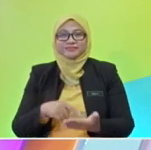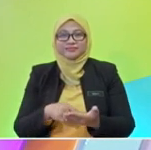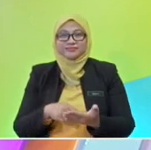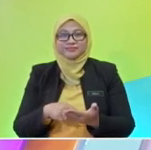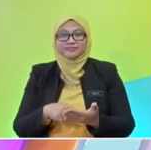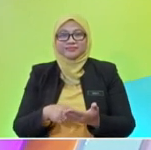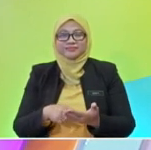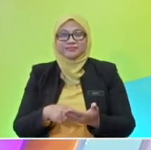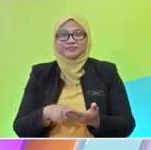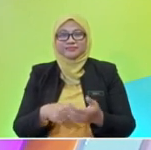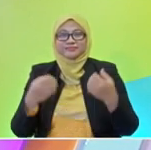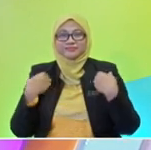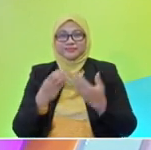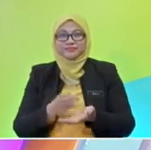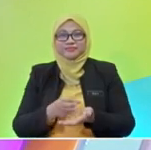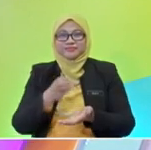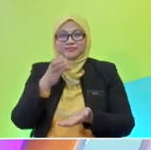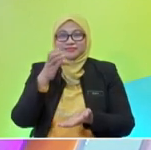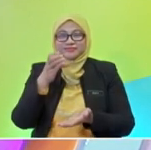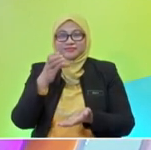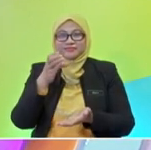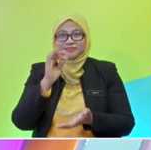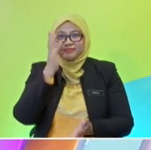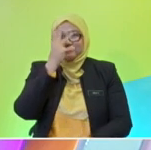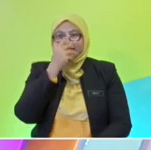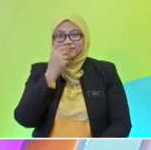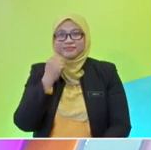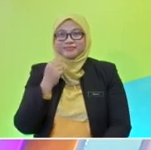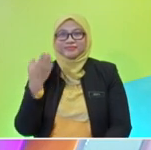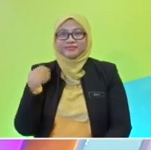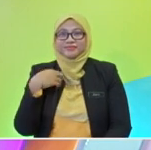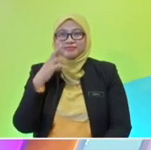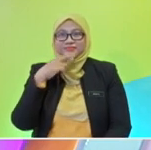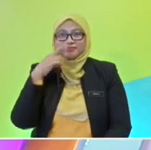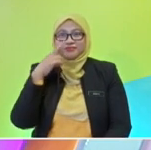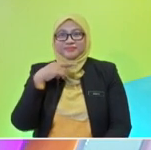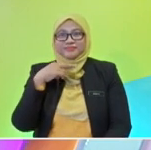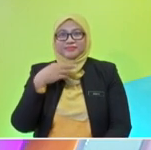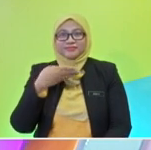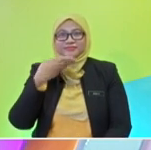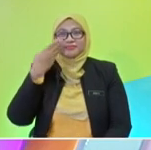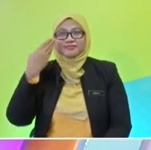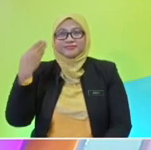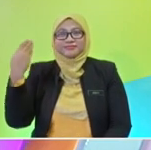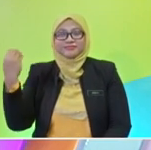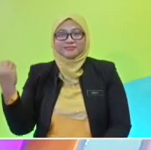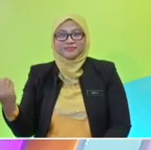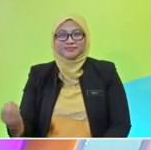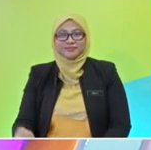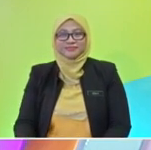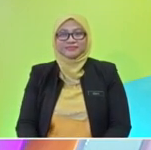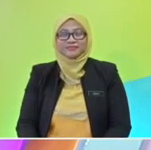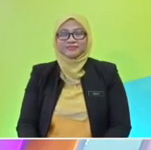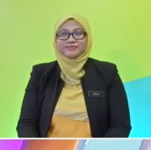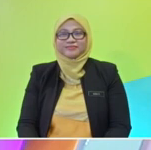ukiran yang begitu menarik di sini uh rempah ratus rempah ratus kemarin-kemain